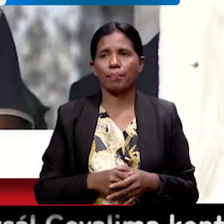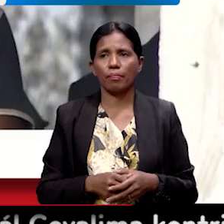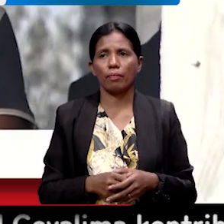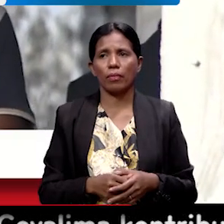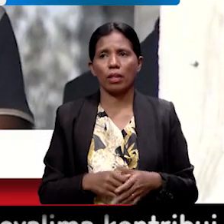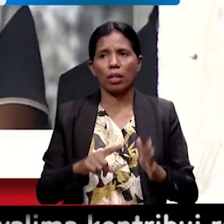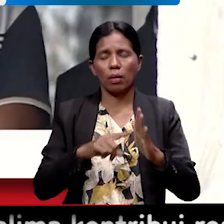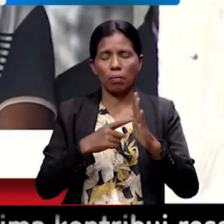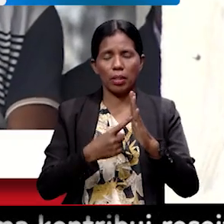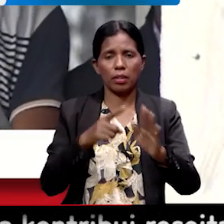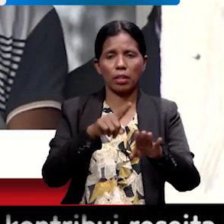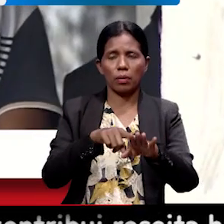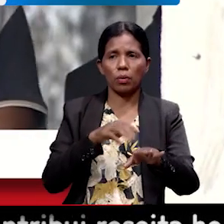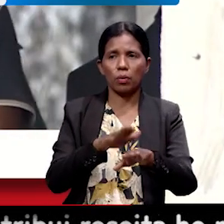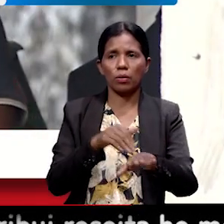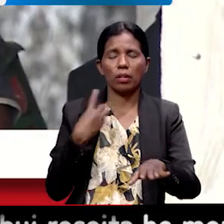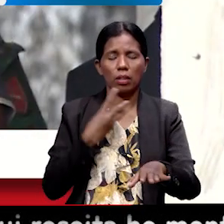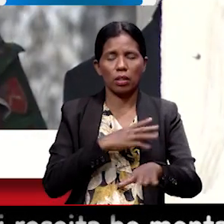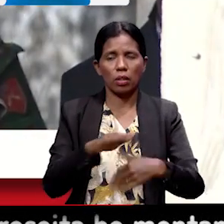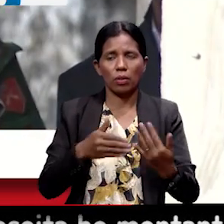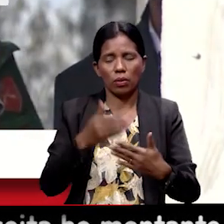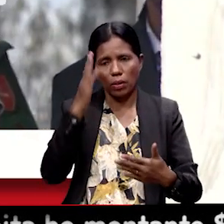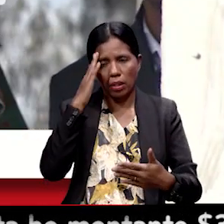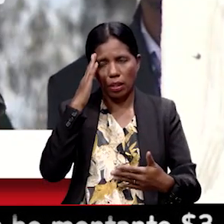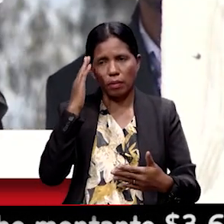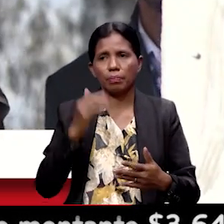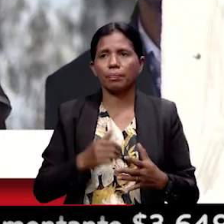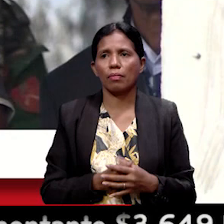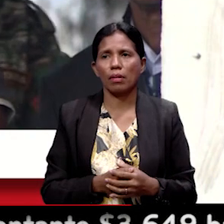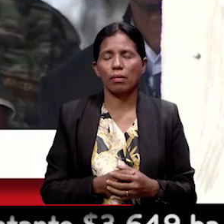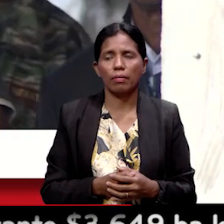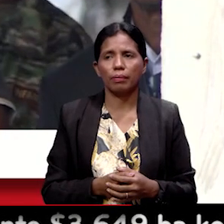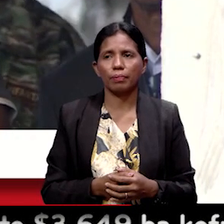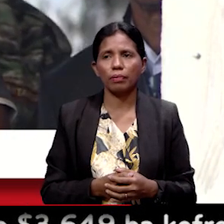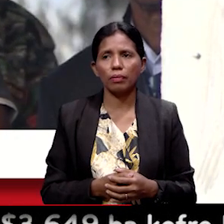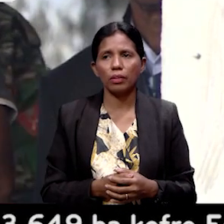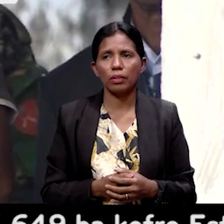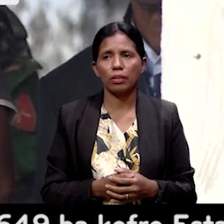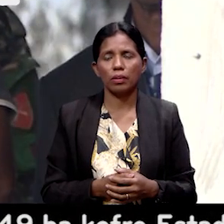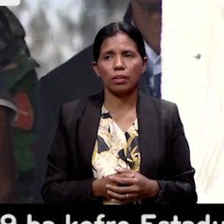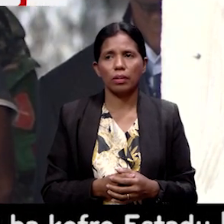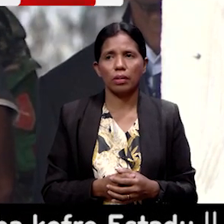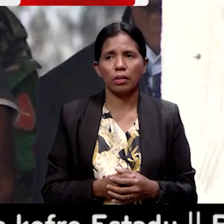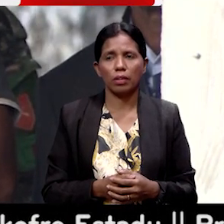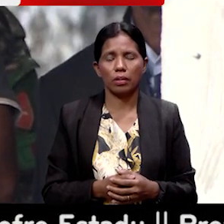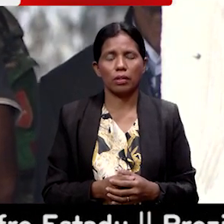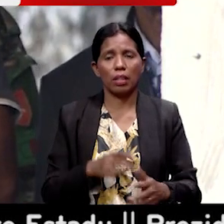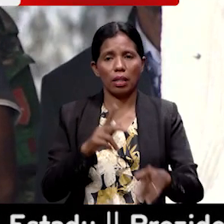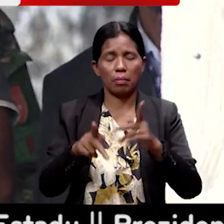hahu husi, ito hotu hatene kunyese, kata kusi saudozu Akilis